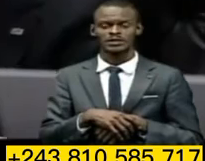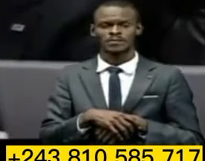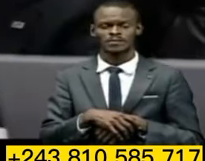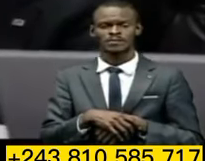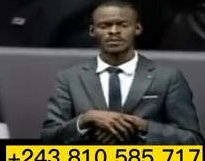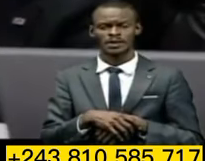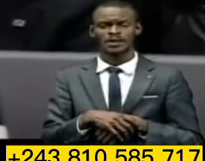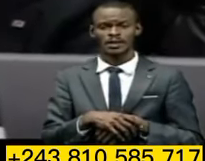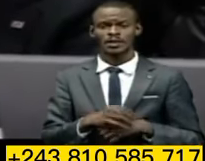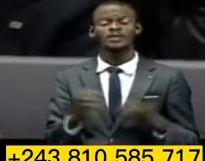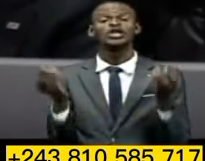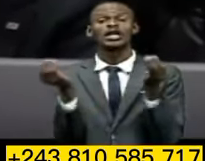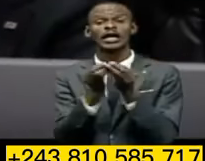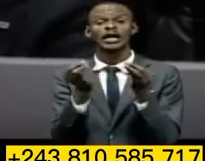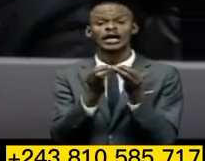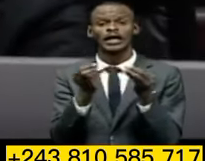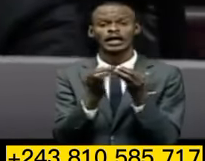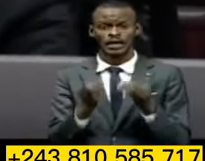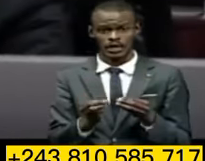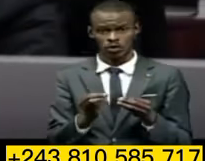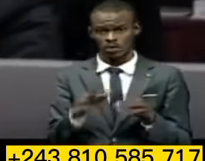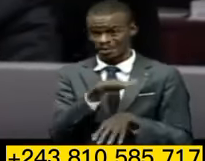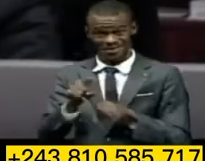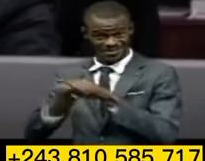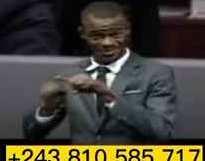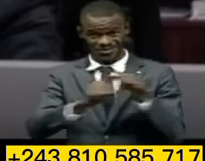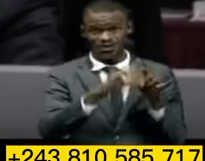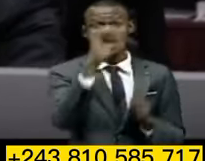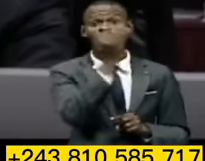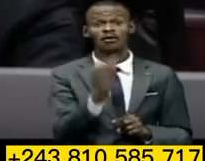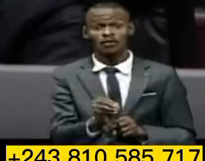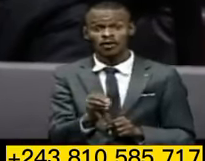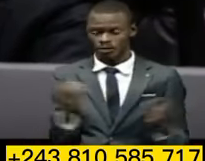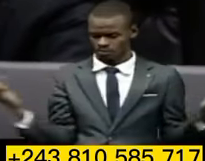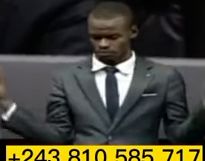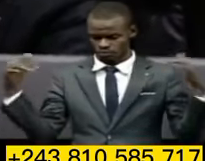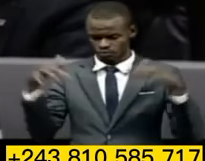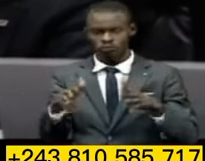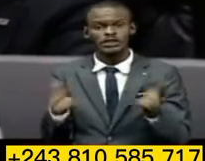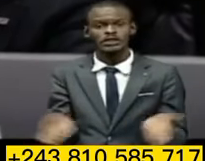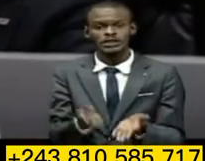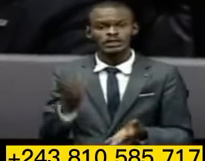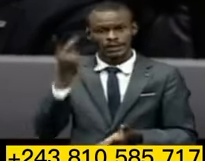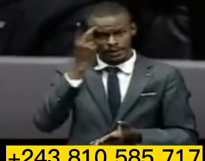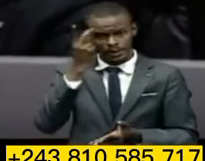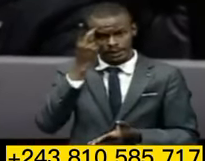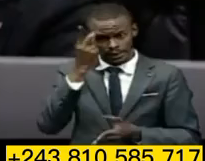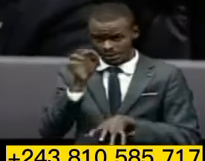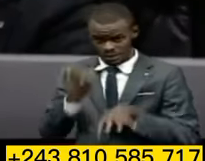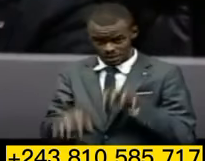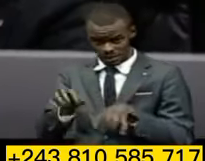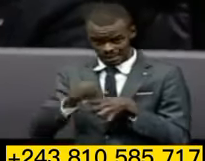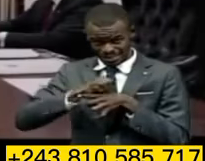notre pays a accueilli du 7 au 9 septembre 2022, les secrétaires exécutifs de cette organisation, accompagnés